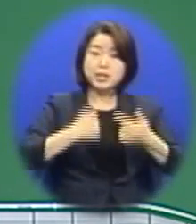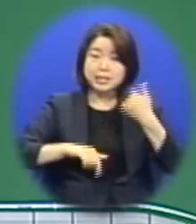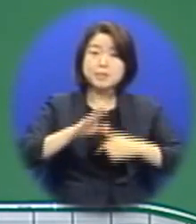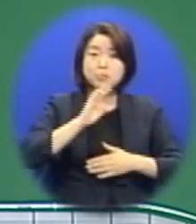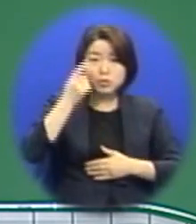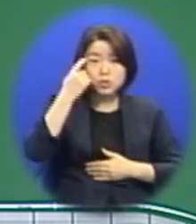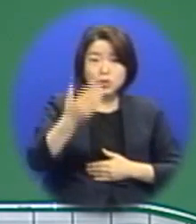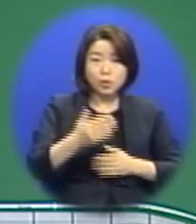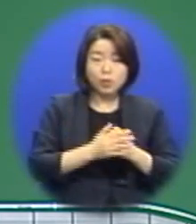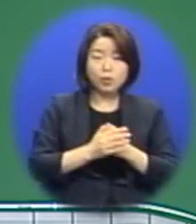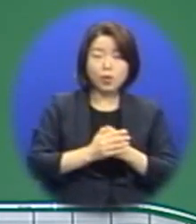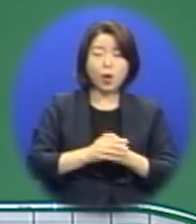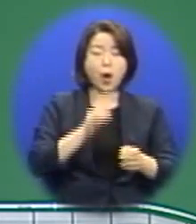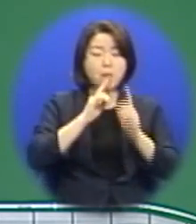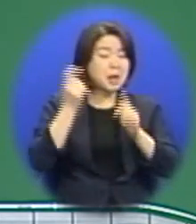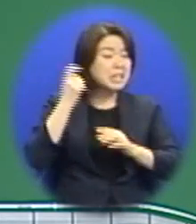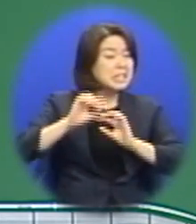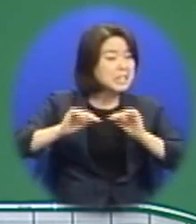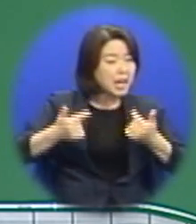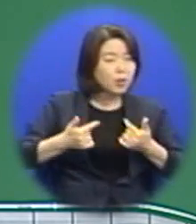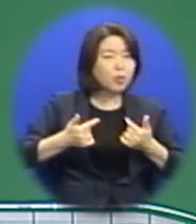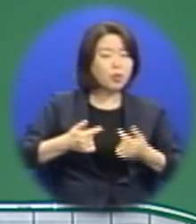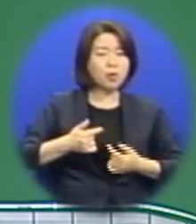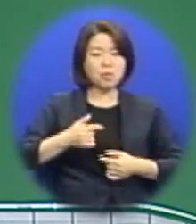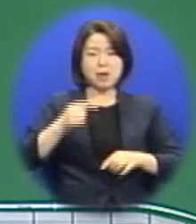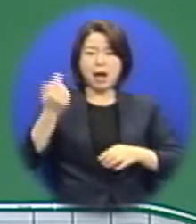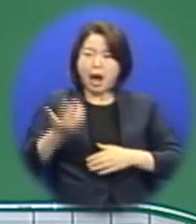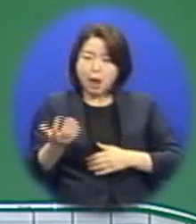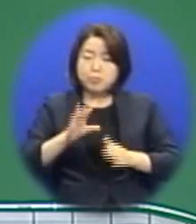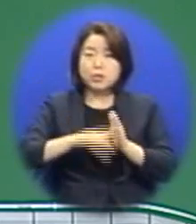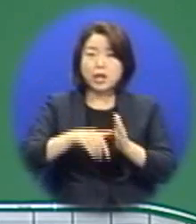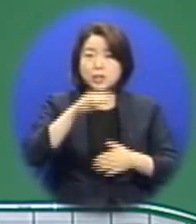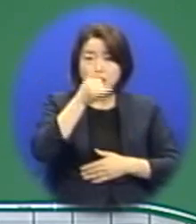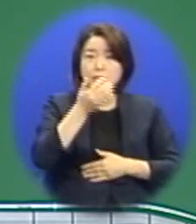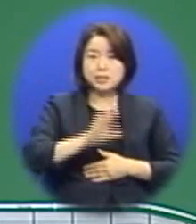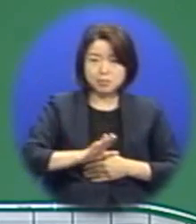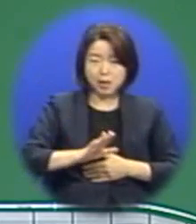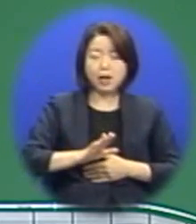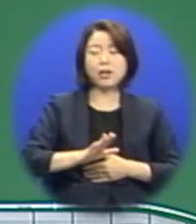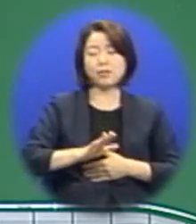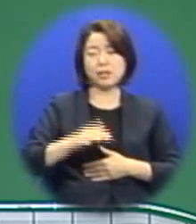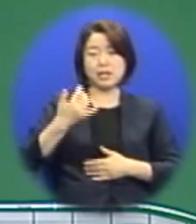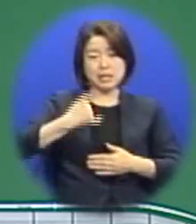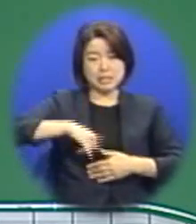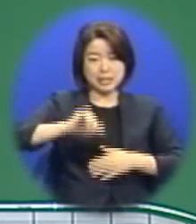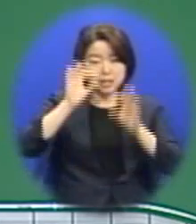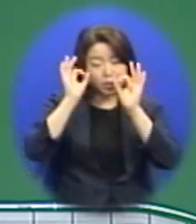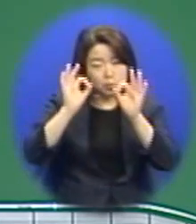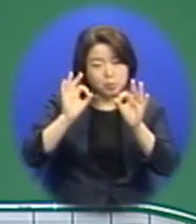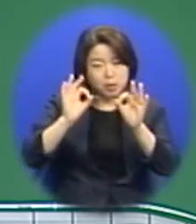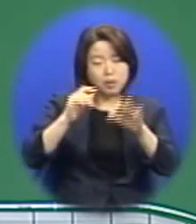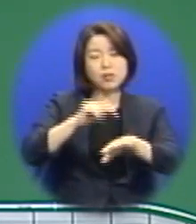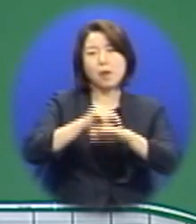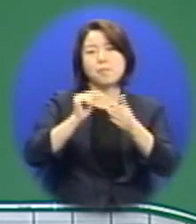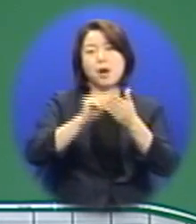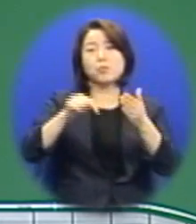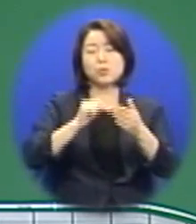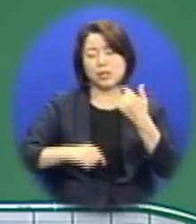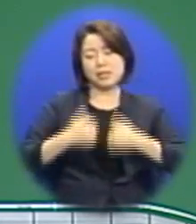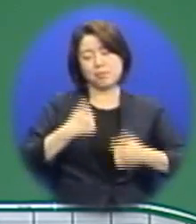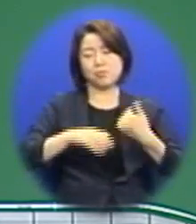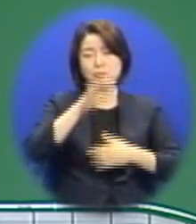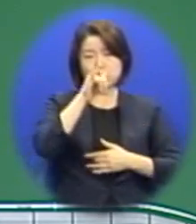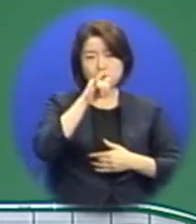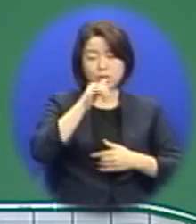안 들을 때도 있고 속 썩일 때도 있지만 그래도 자녀를 보면 부모의 마음에는 기쁨이에요. 다른